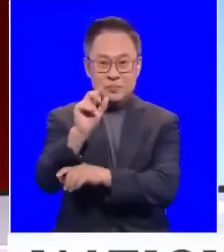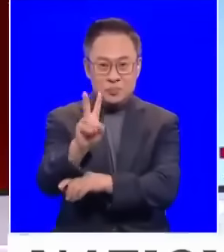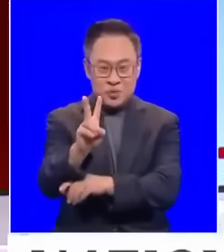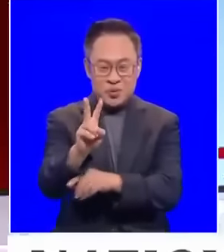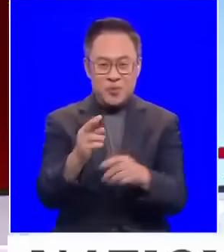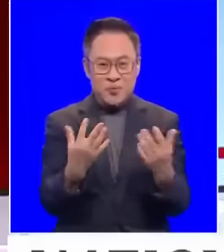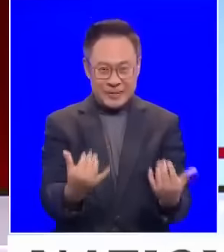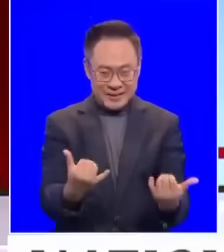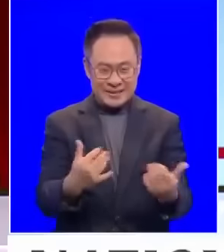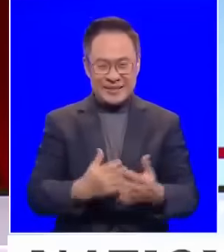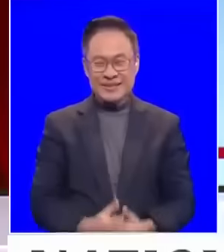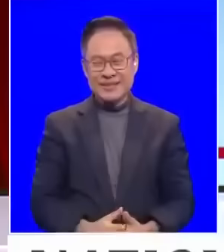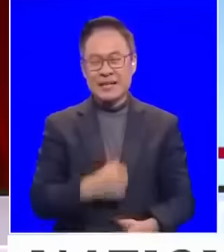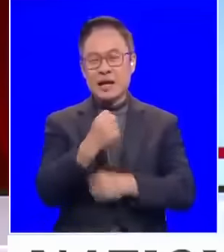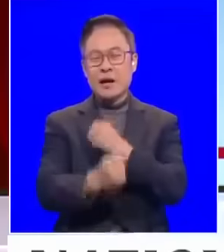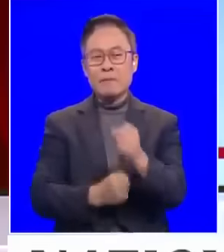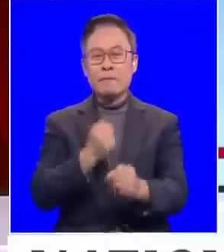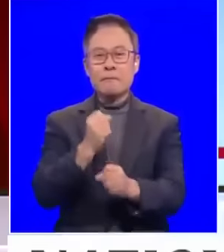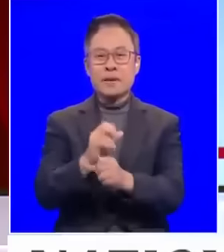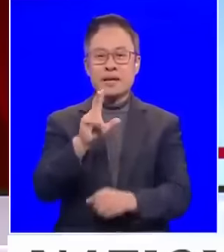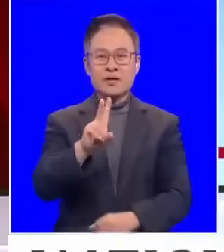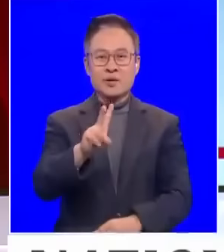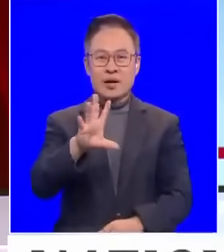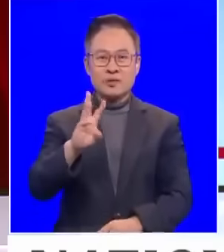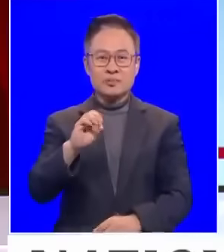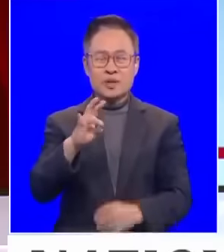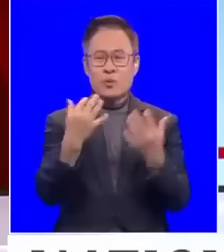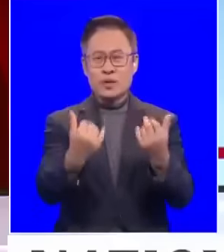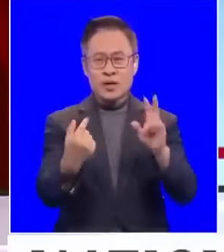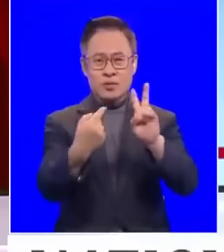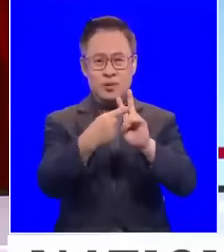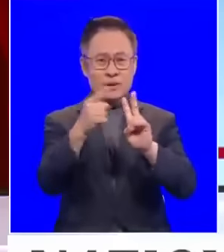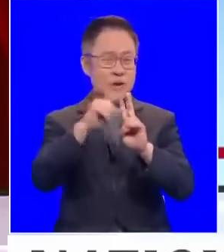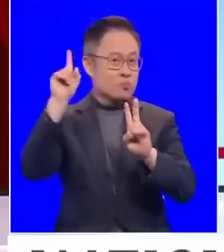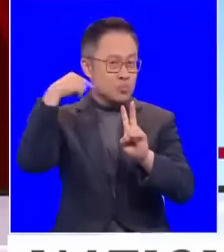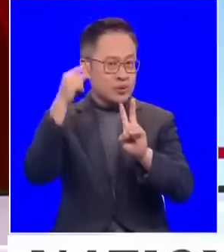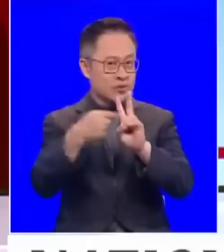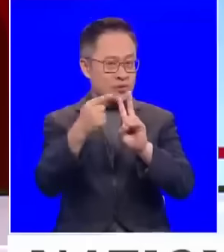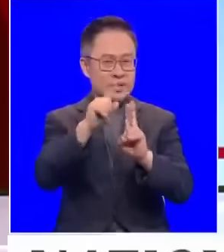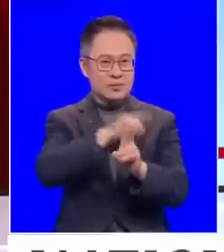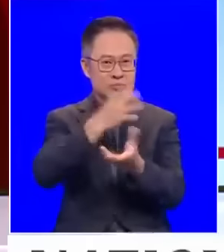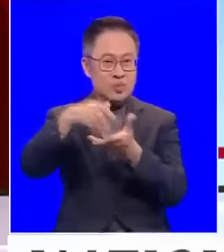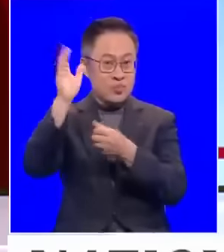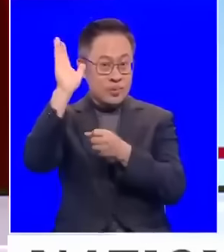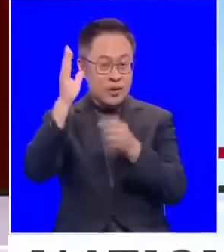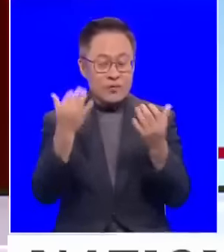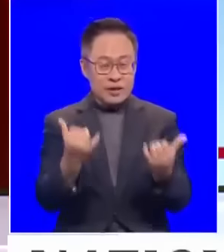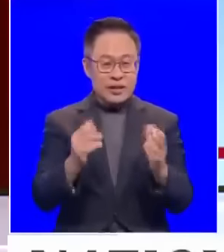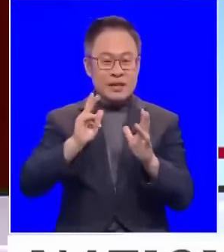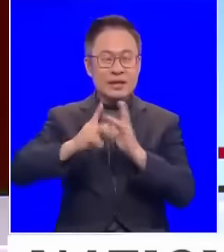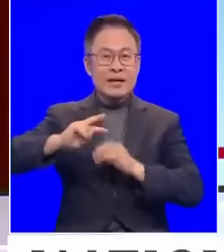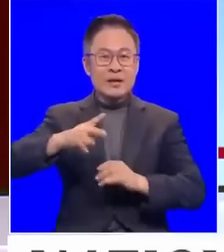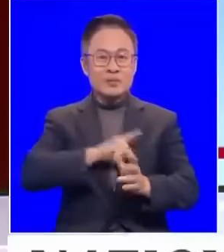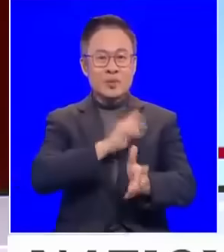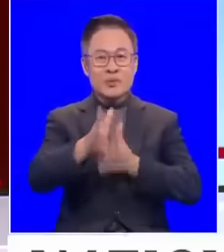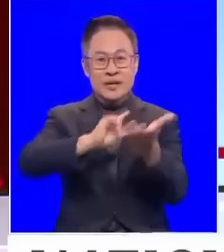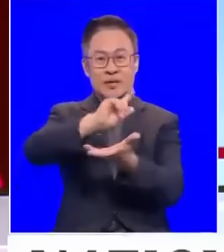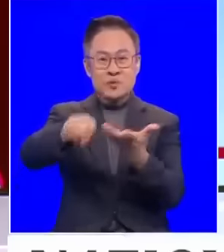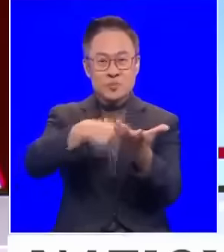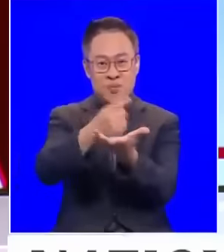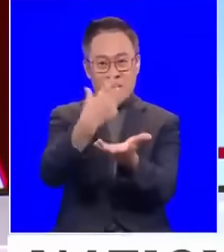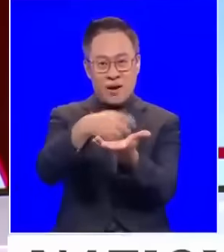คม2567ค่ะคุณผู้ชมอยู่กับคุณสรารัตน์รัตนสุวรรณนะคะดิฉันเพ็ญพันธ์แหลมหลวงล่ามภาษามือของเราอาจารย์ไพวันแสงสุนทรค่ะ ค่ะ